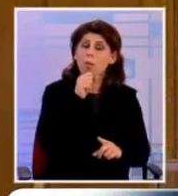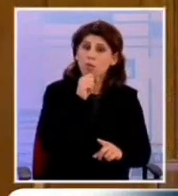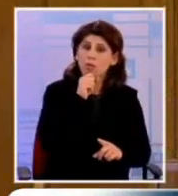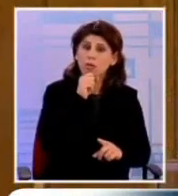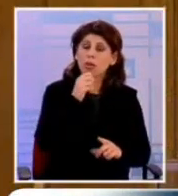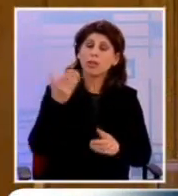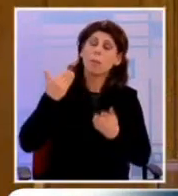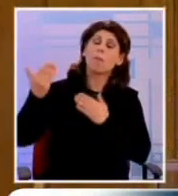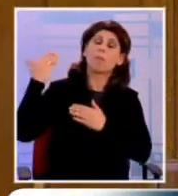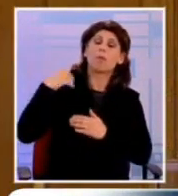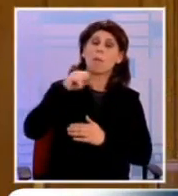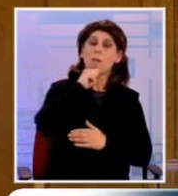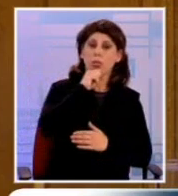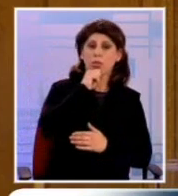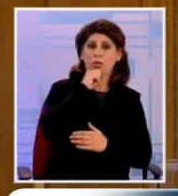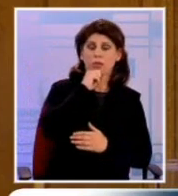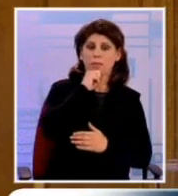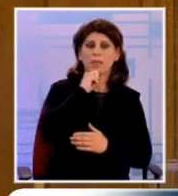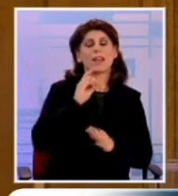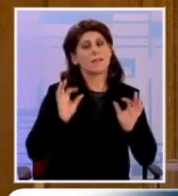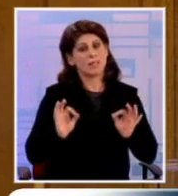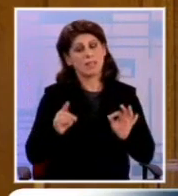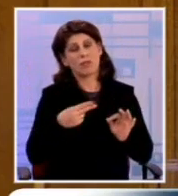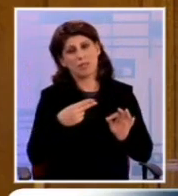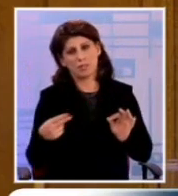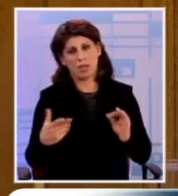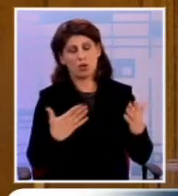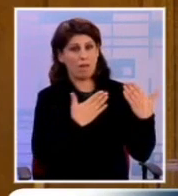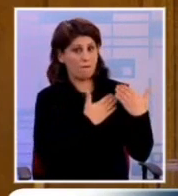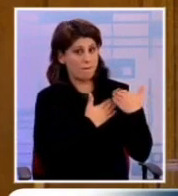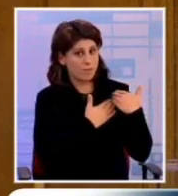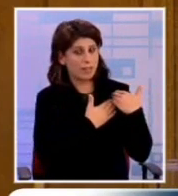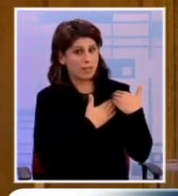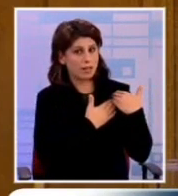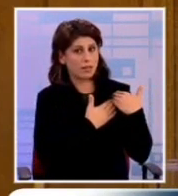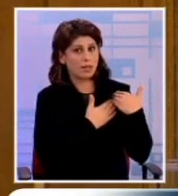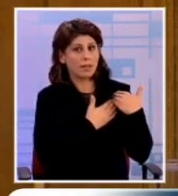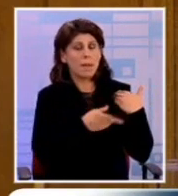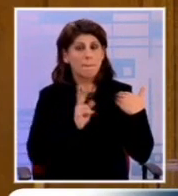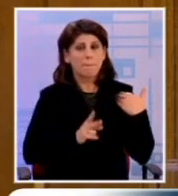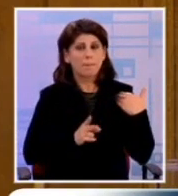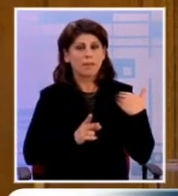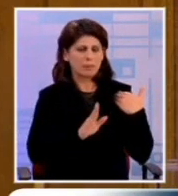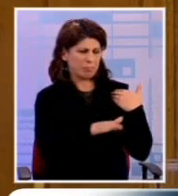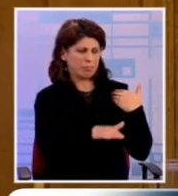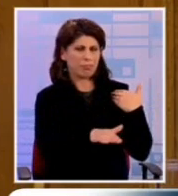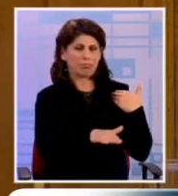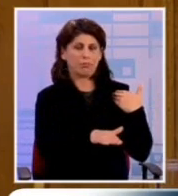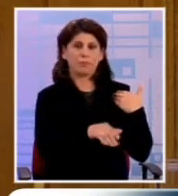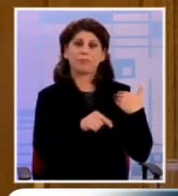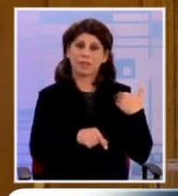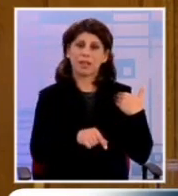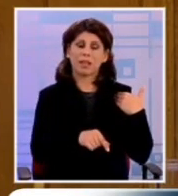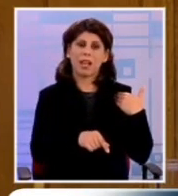και προπαππούδων. Φυσικά αυτό δεν σημαίνει ότι η ευθύνη, η ποινική απαξία και το όνειδος